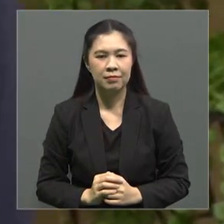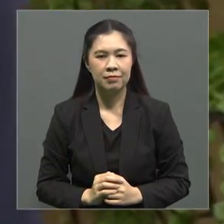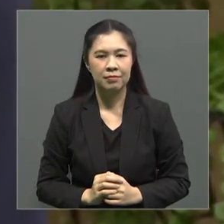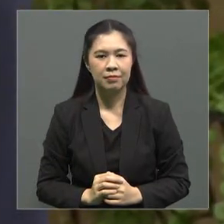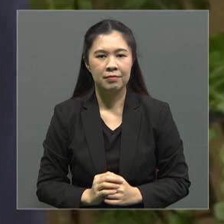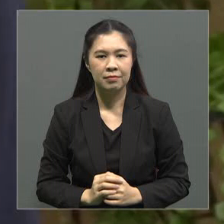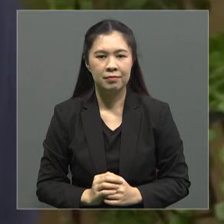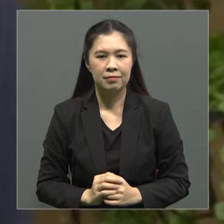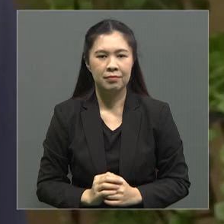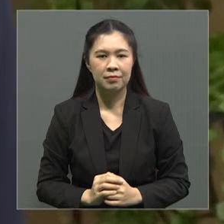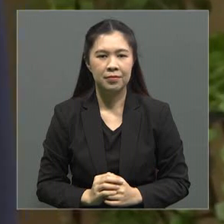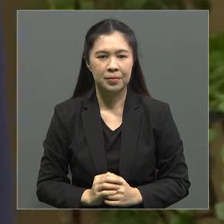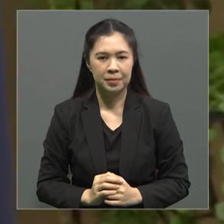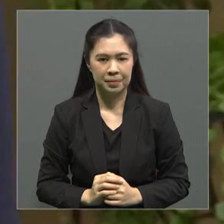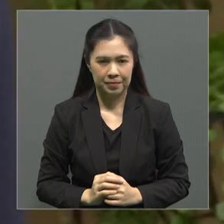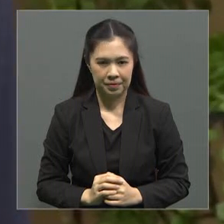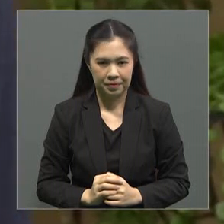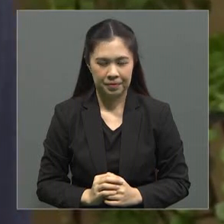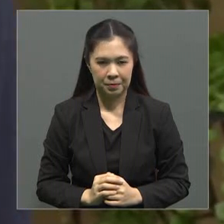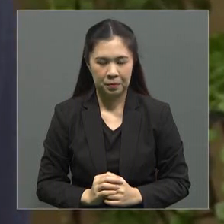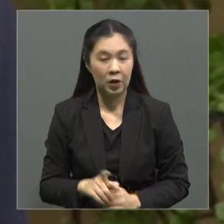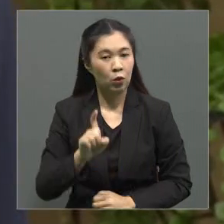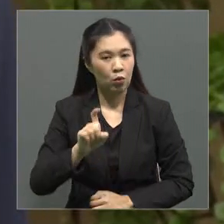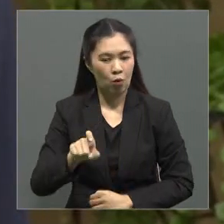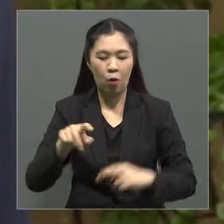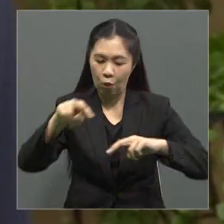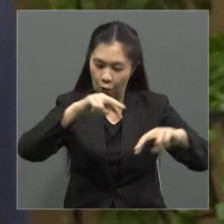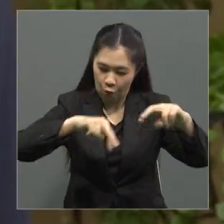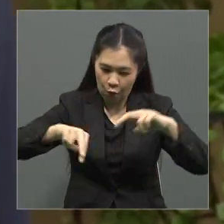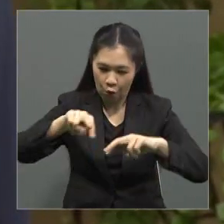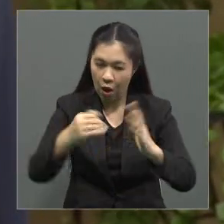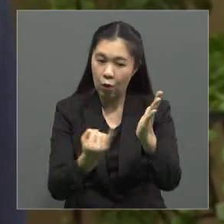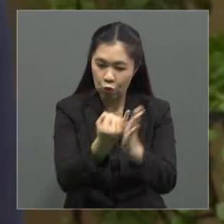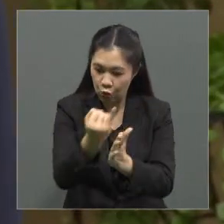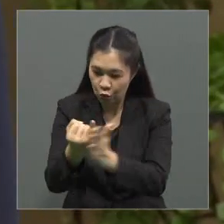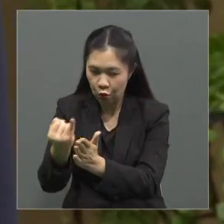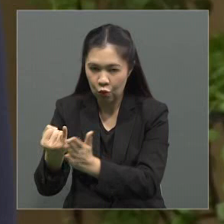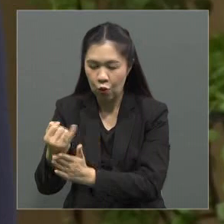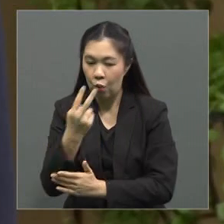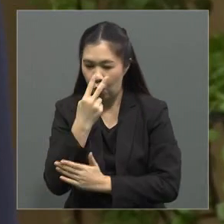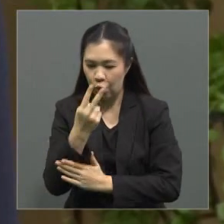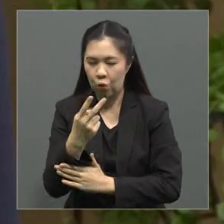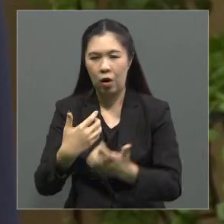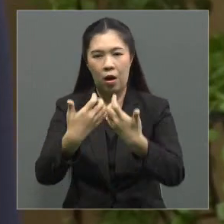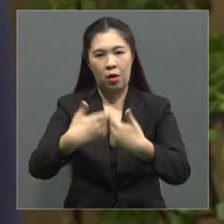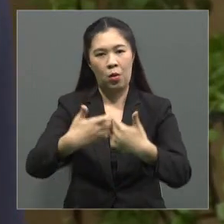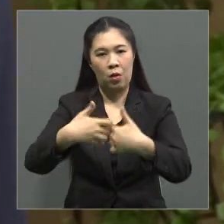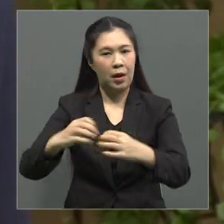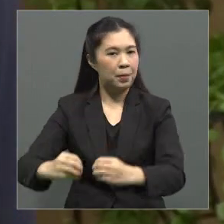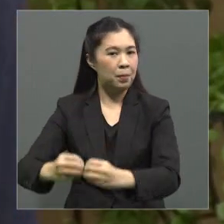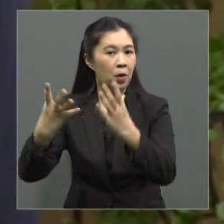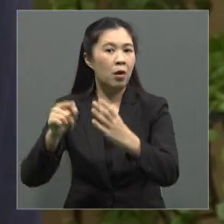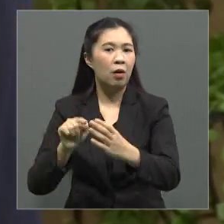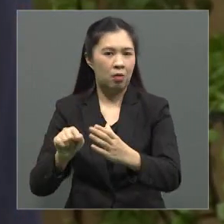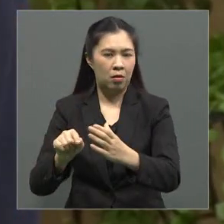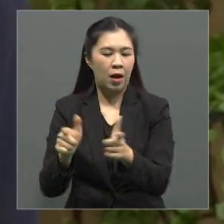เราก็หวังว่าคงมีการกำกับดูแลที่ดีที่ถูกต้องนะครับแต่เข้าใจว่าโรงงานพุอันนี้เไม่ได้ถูกโรงงานอุตสาหกรรมกำกับดู